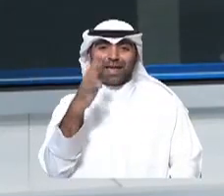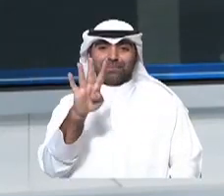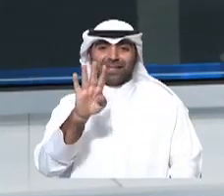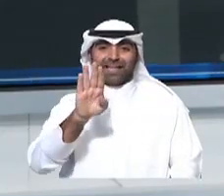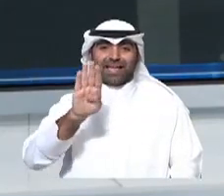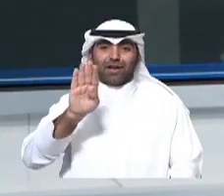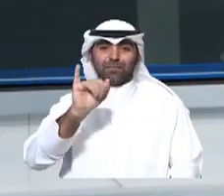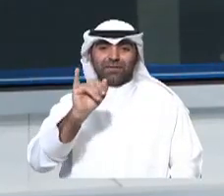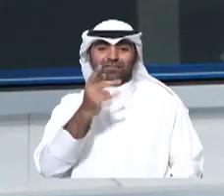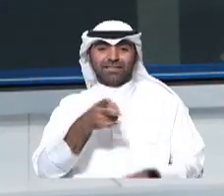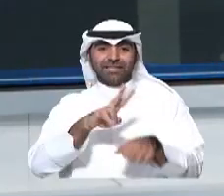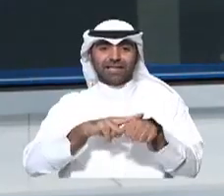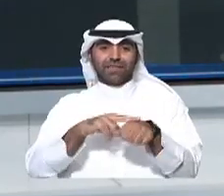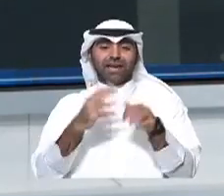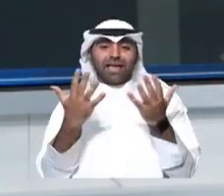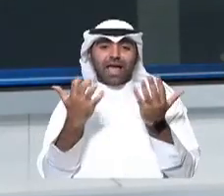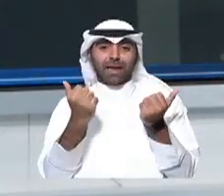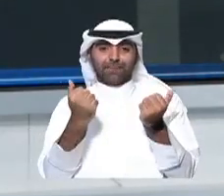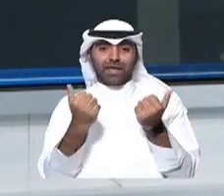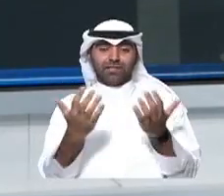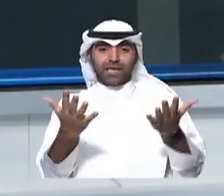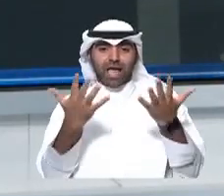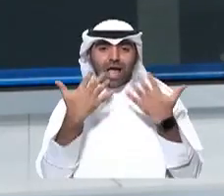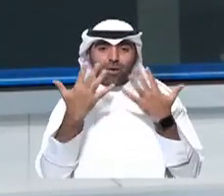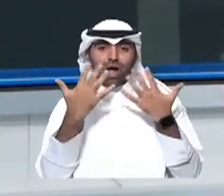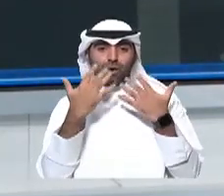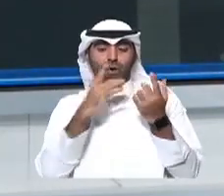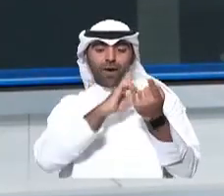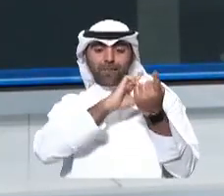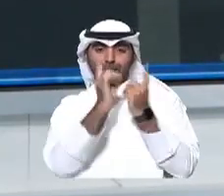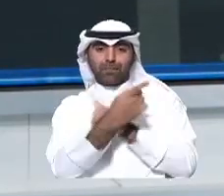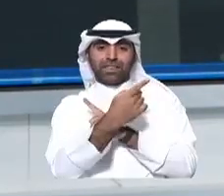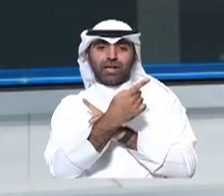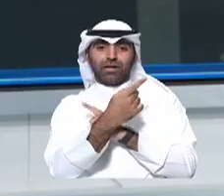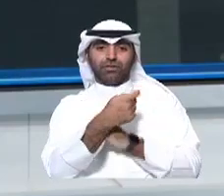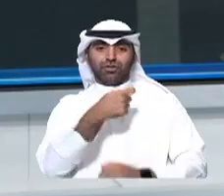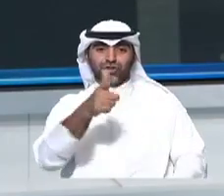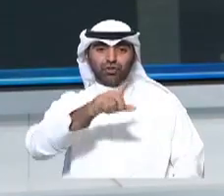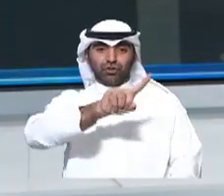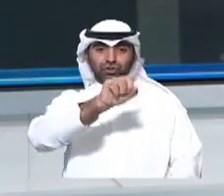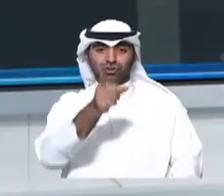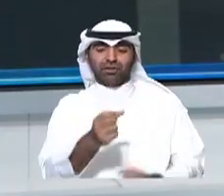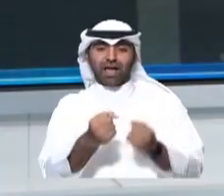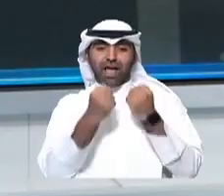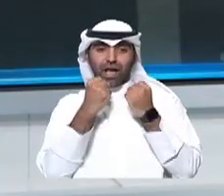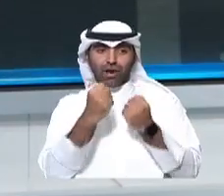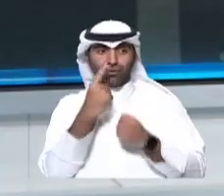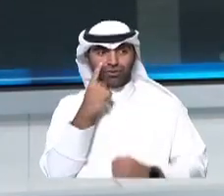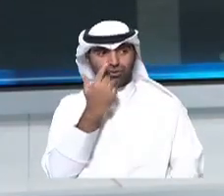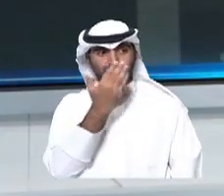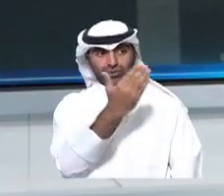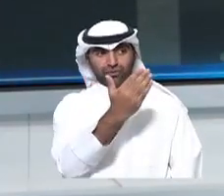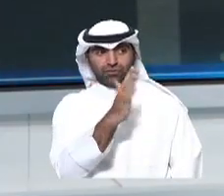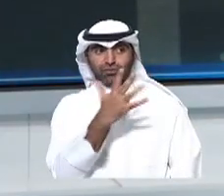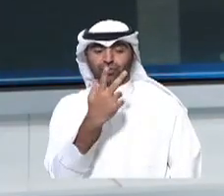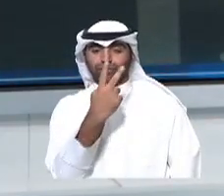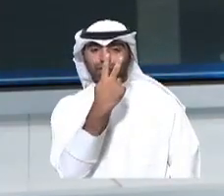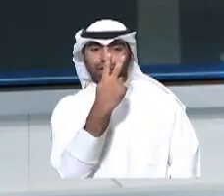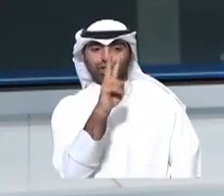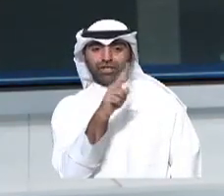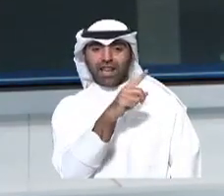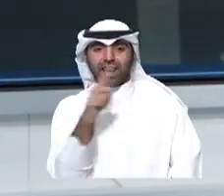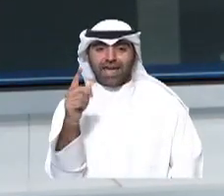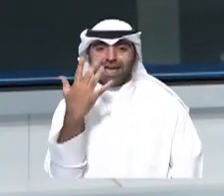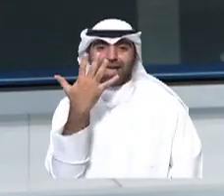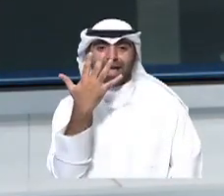فترات ابتداء من الأربعاء، تغير في الكتلة الهوائية إلى كتلة هوائية باردة، ونشاط في الرياح الشمالية الغربية